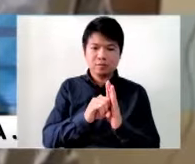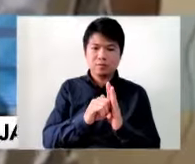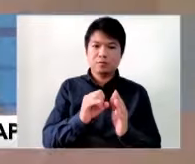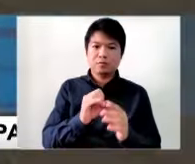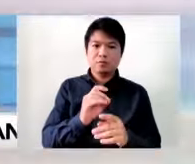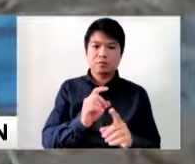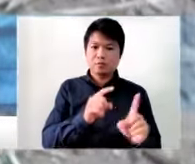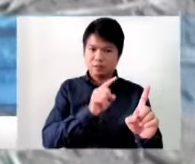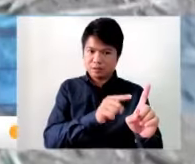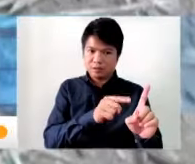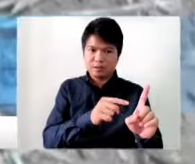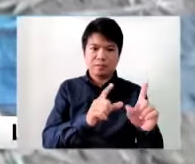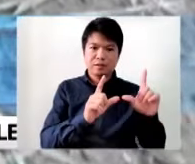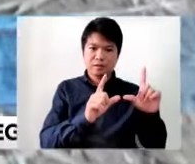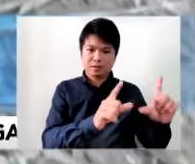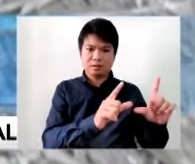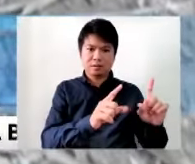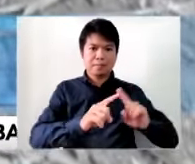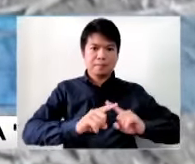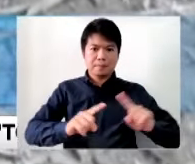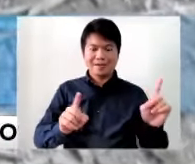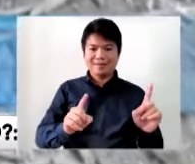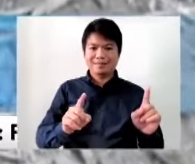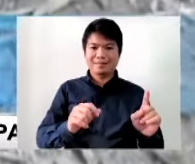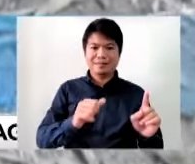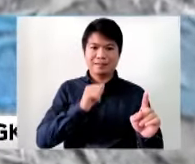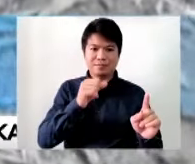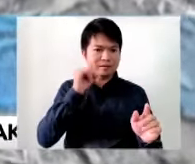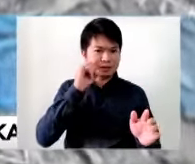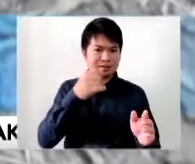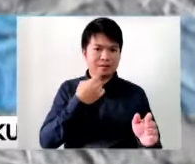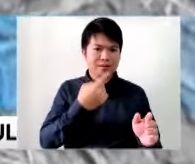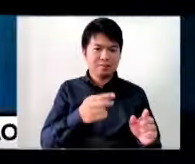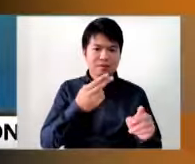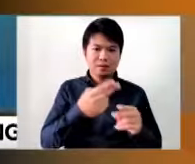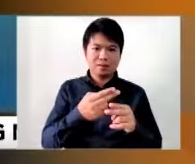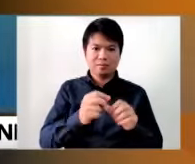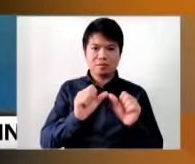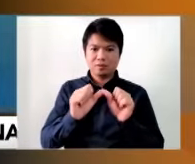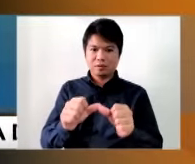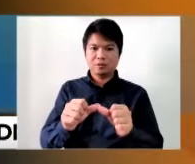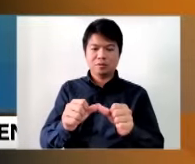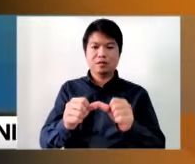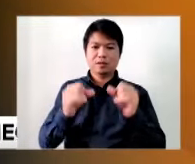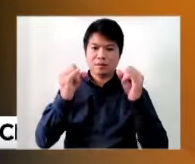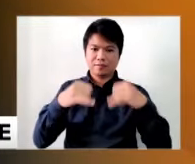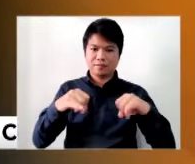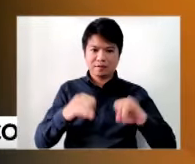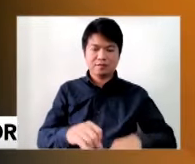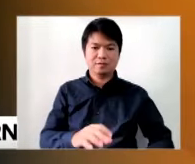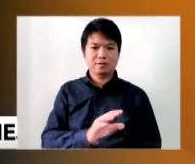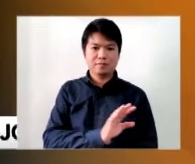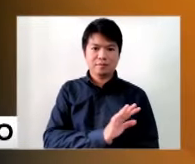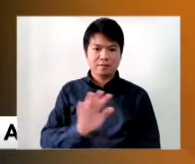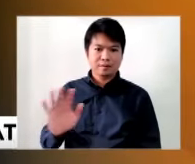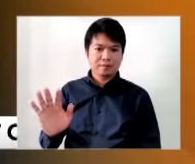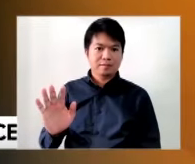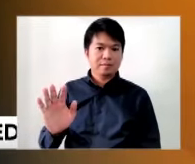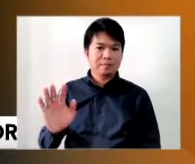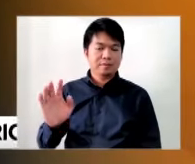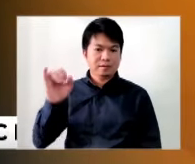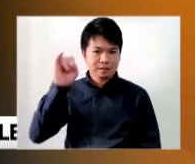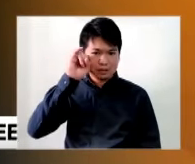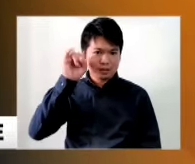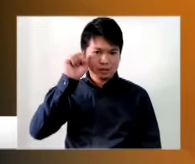mga suspect. Pero di muna siya pinangalanan habang patuloy ang investigasyon. Nagbabalita mula sa frontline, Ian